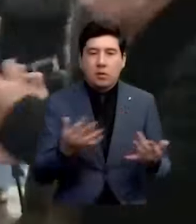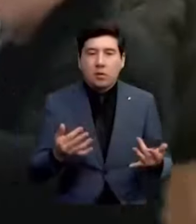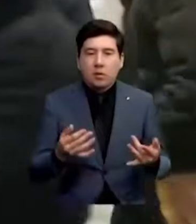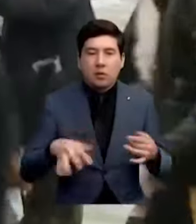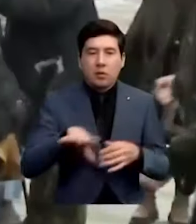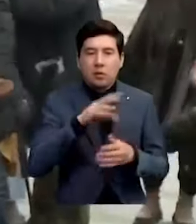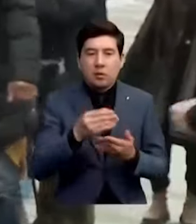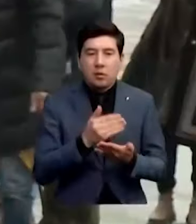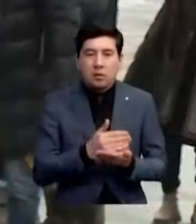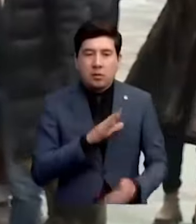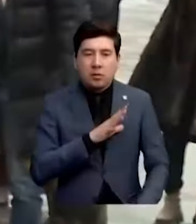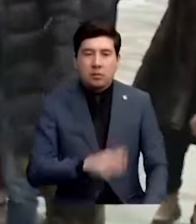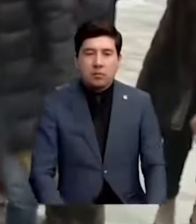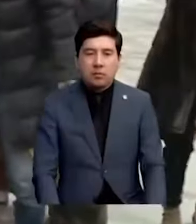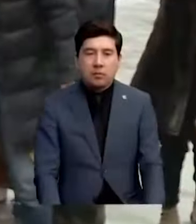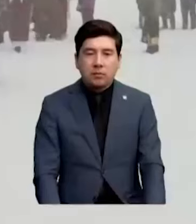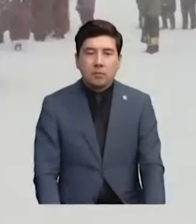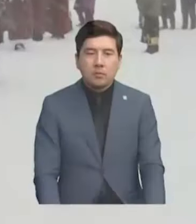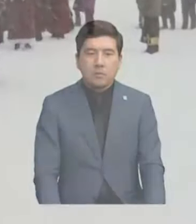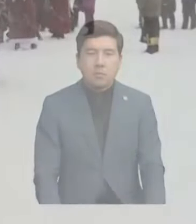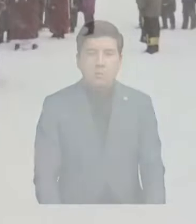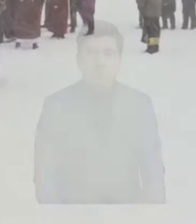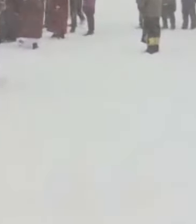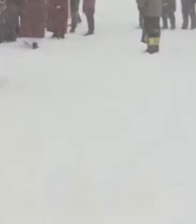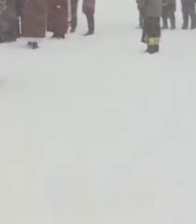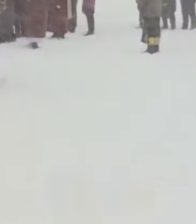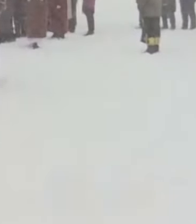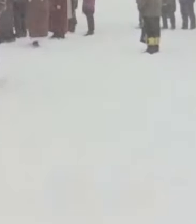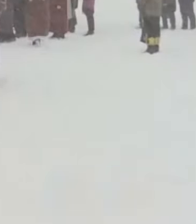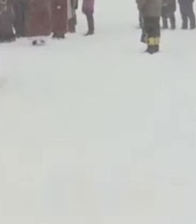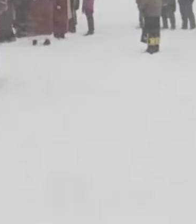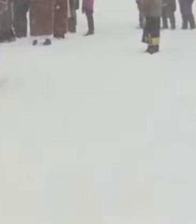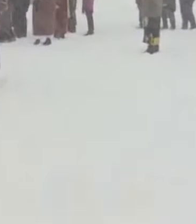ұйымдастырылды. Мақсұт Жарылқасын, Данияр Мәметов, Атамекен Бизнес арнасы, Шымкент.